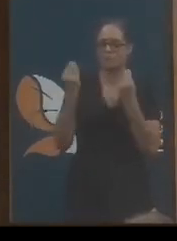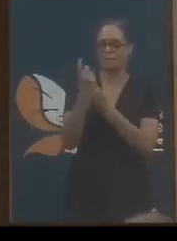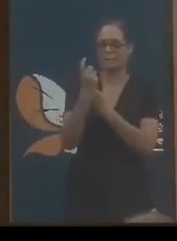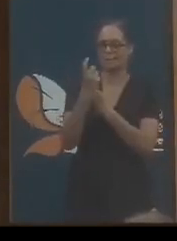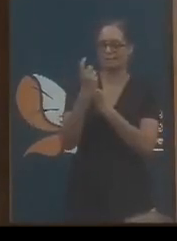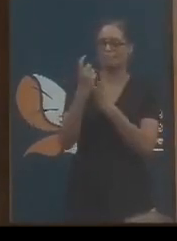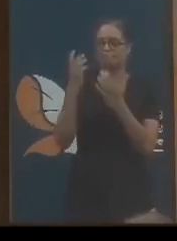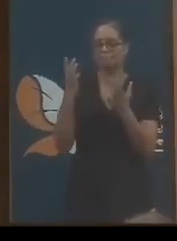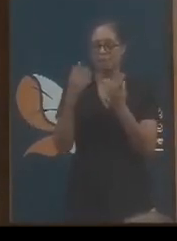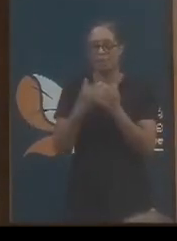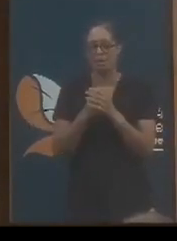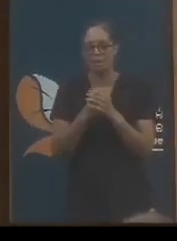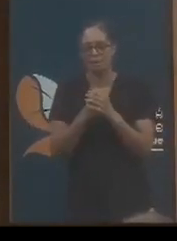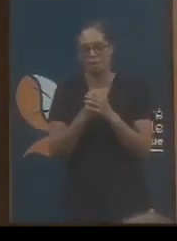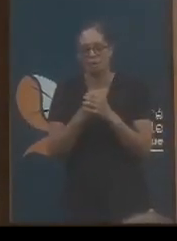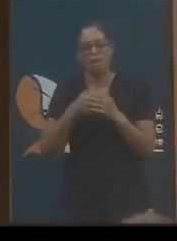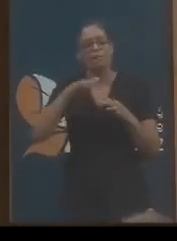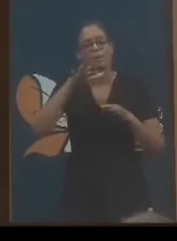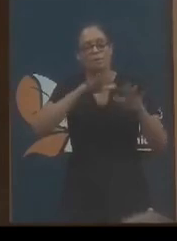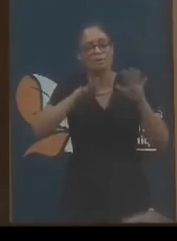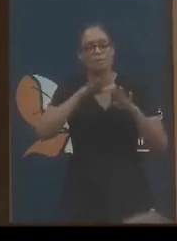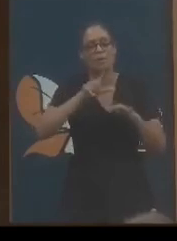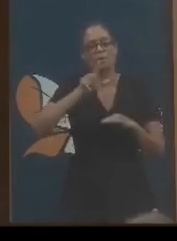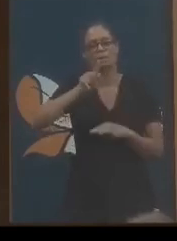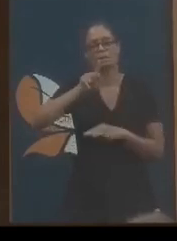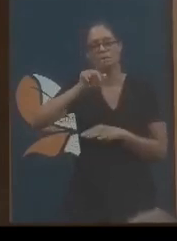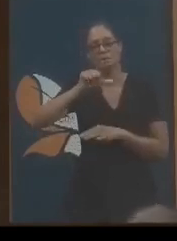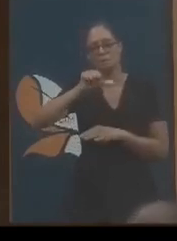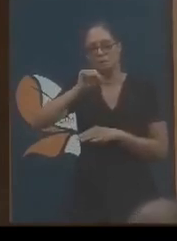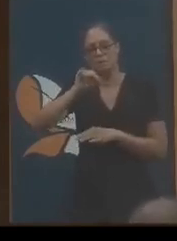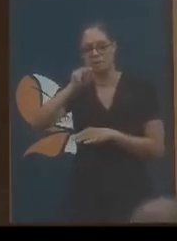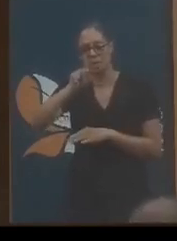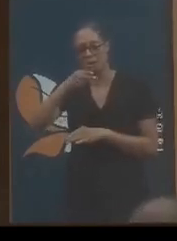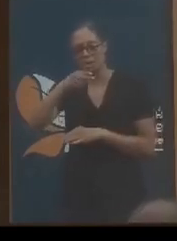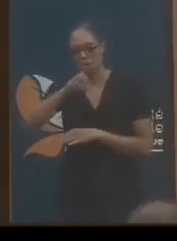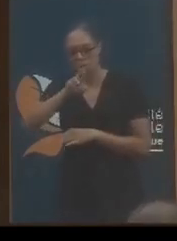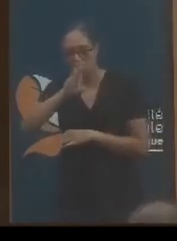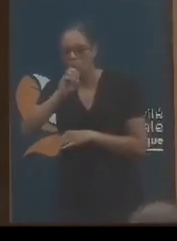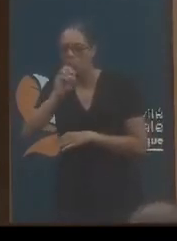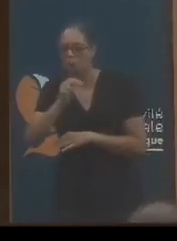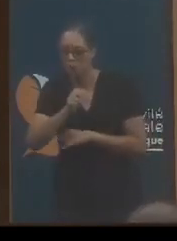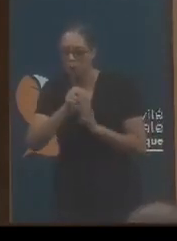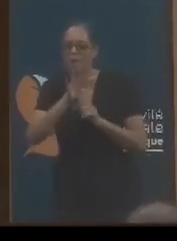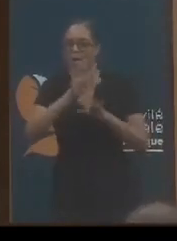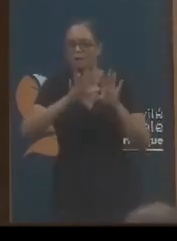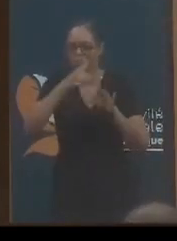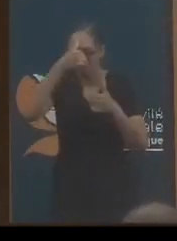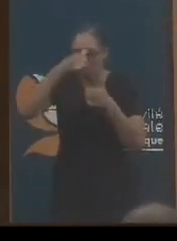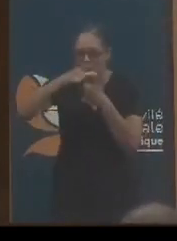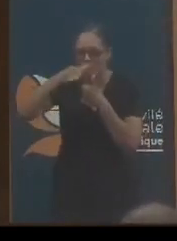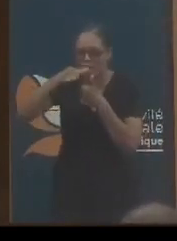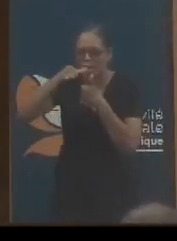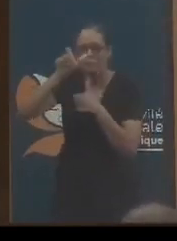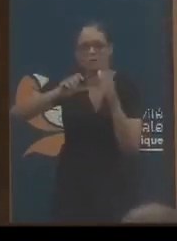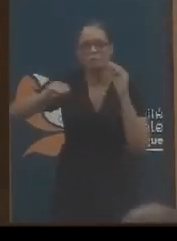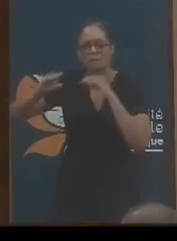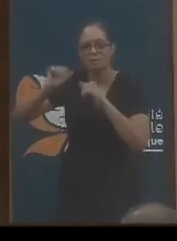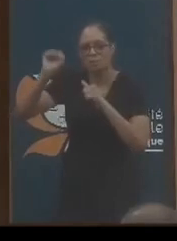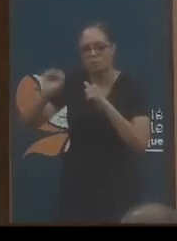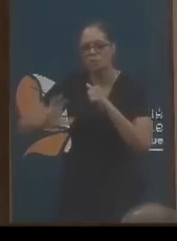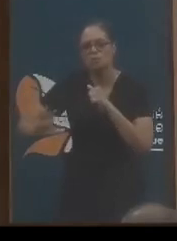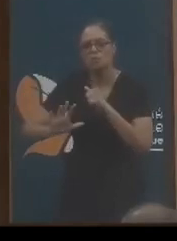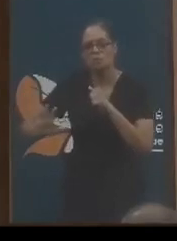régler Guigneron. Pour ceux qui ont la mémoire et qui habitent le sud, se rappellent que pour